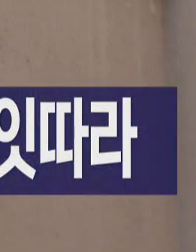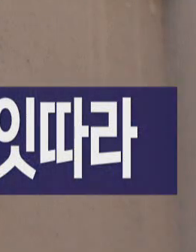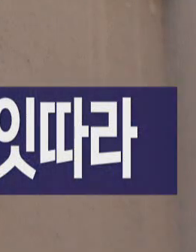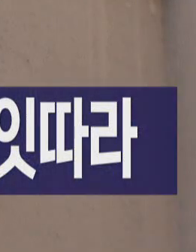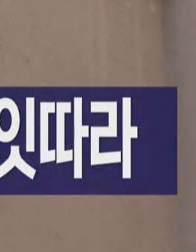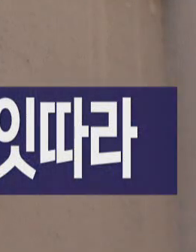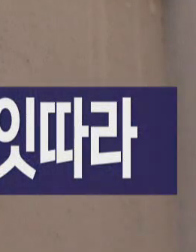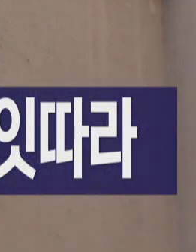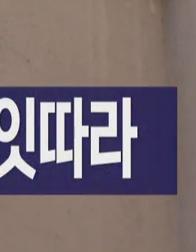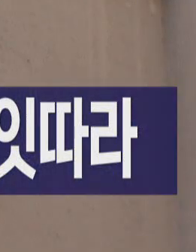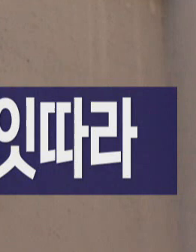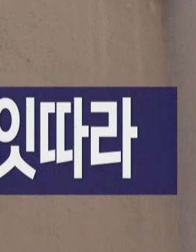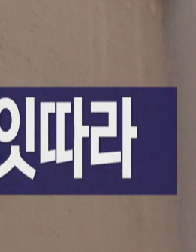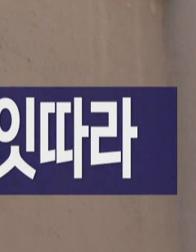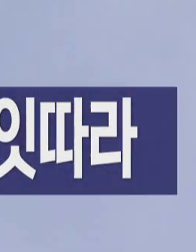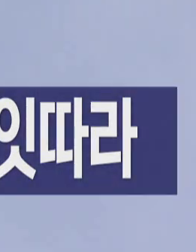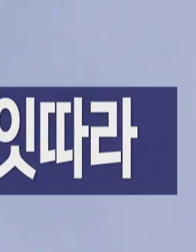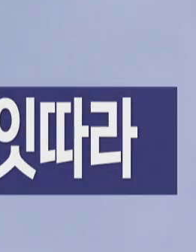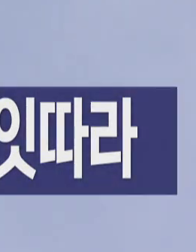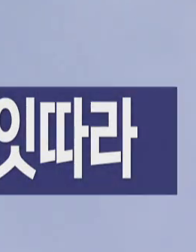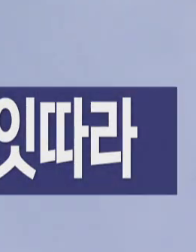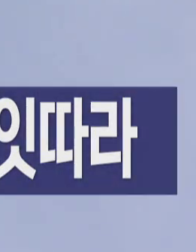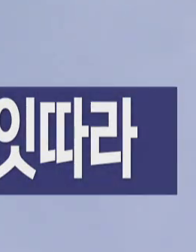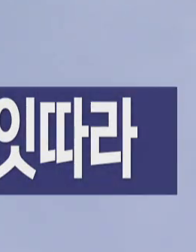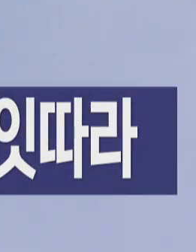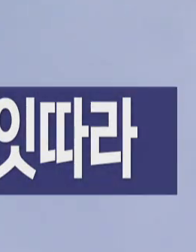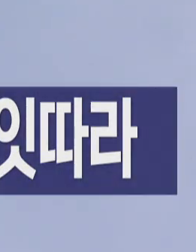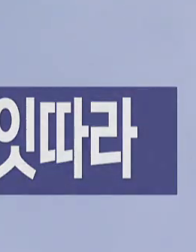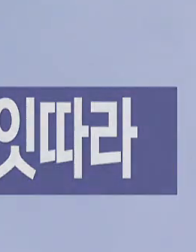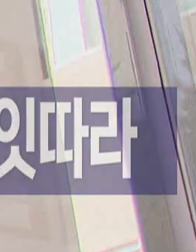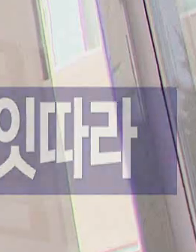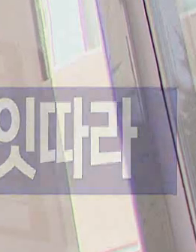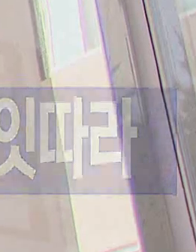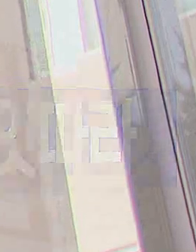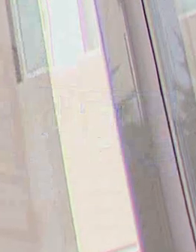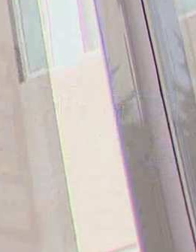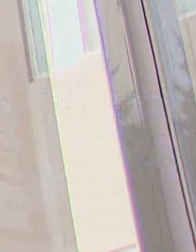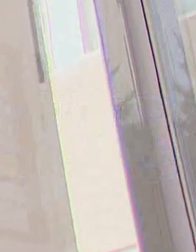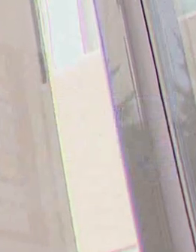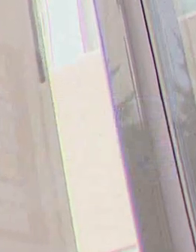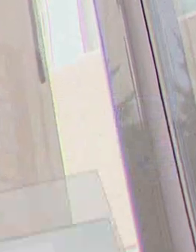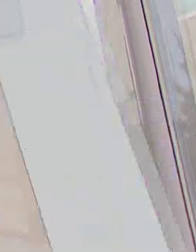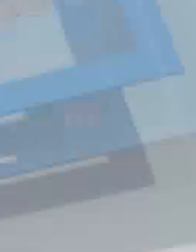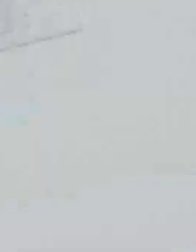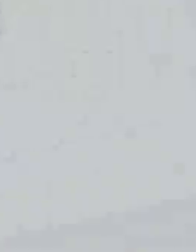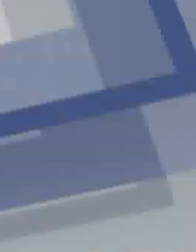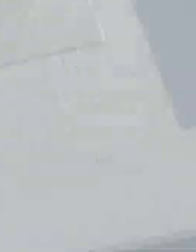아들 목사의 교회는 신도가 없는 페이퍼 처치일 가능성이 높아 논란이 커지고 있습니다.